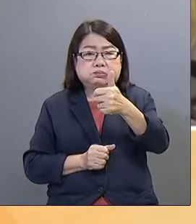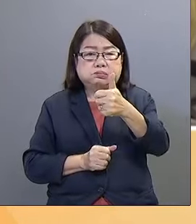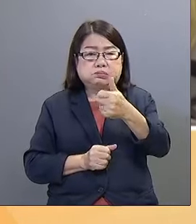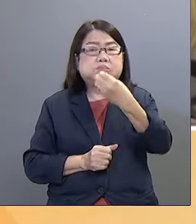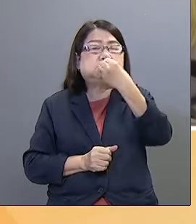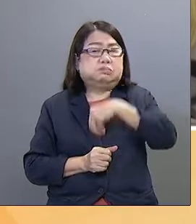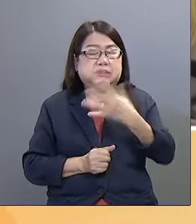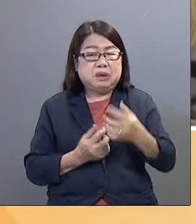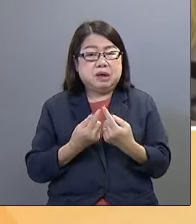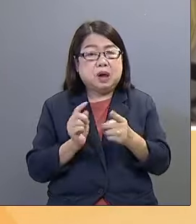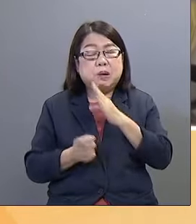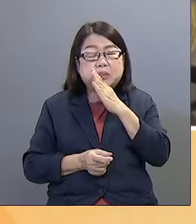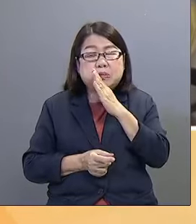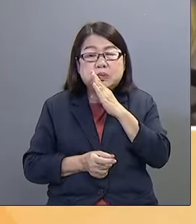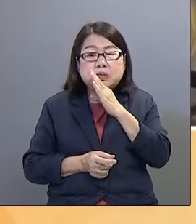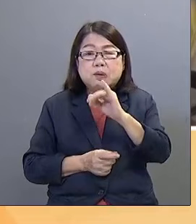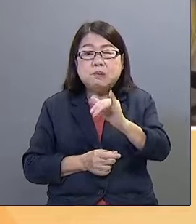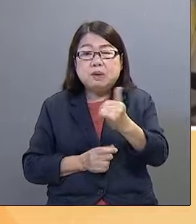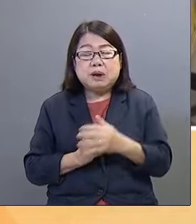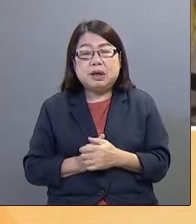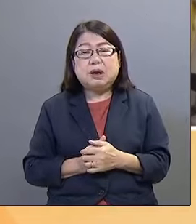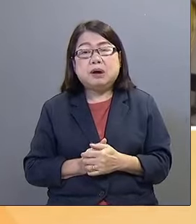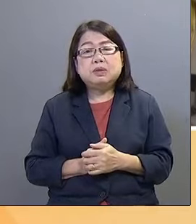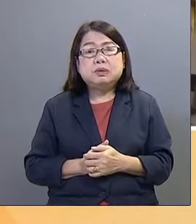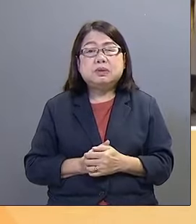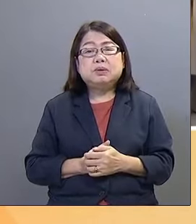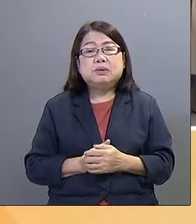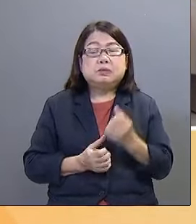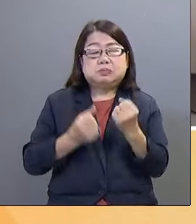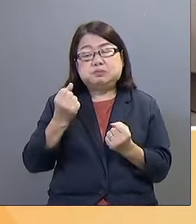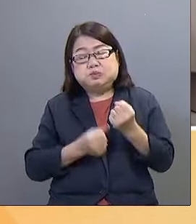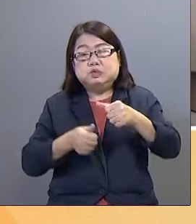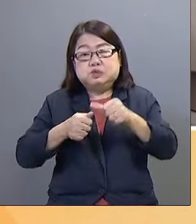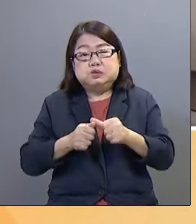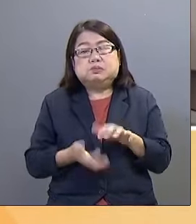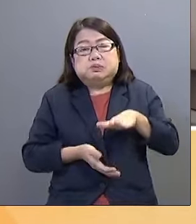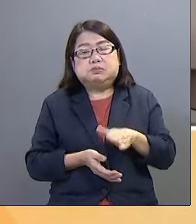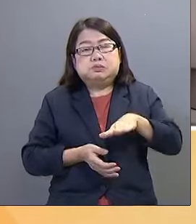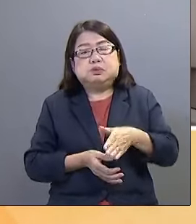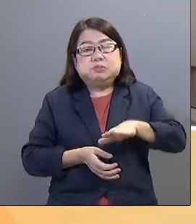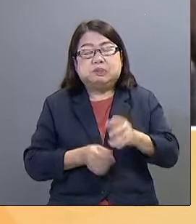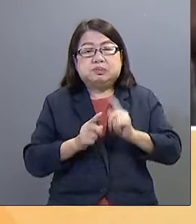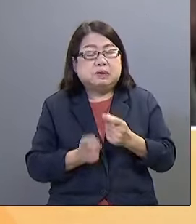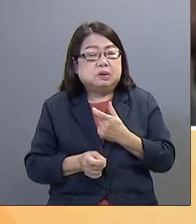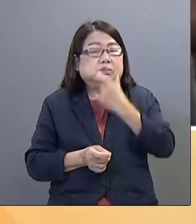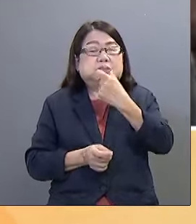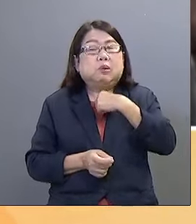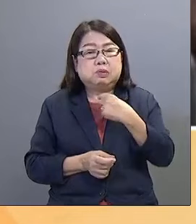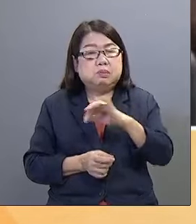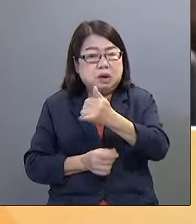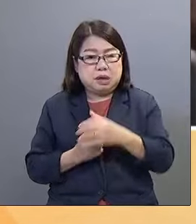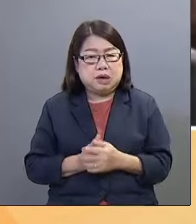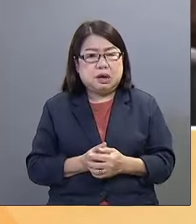งใส่คณะหน่างบนลดถ้านอนใหมนะ oppกกไม่นาใชว6 มfen